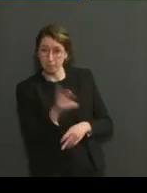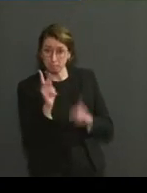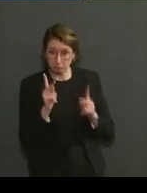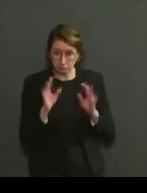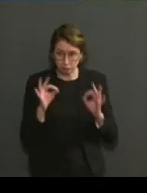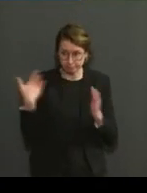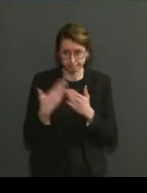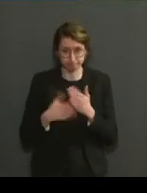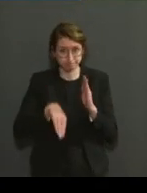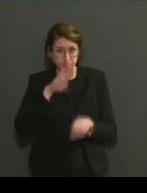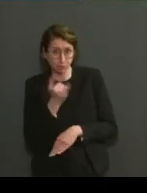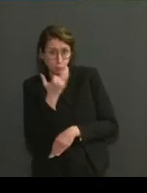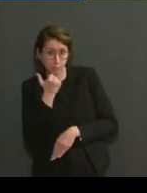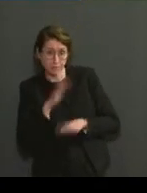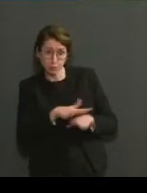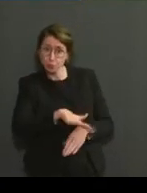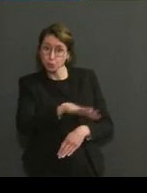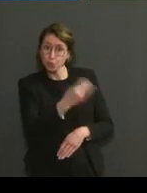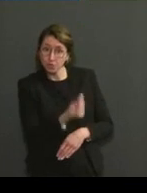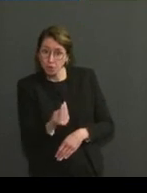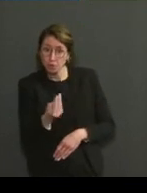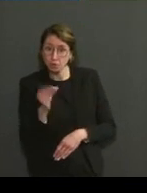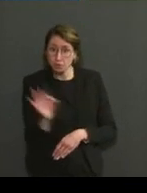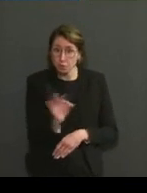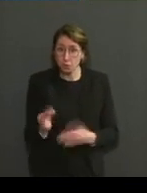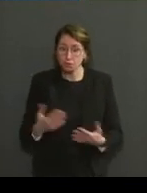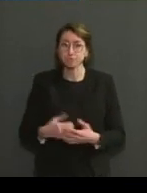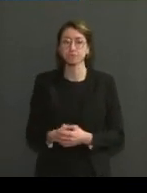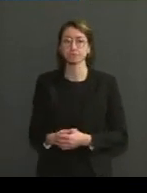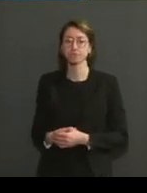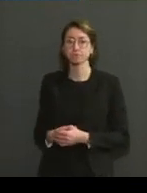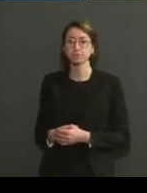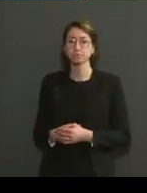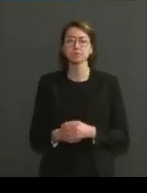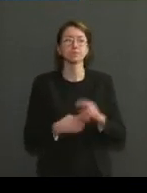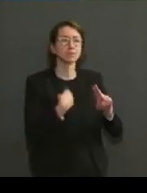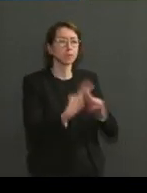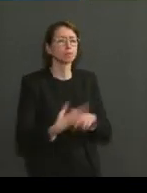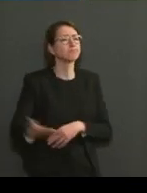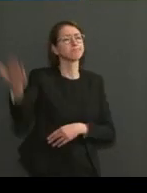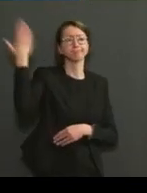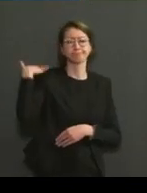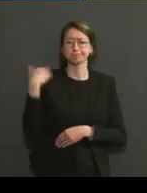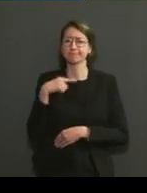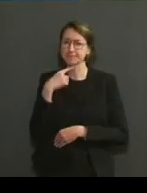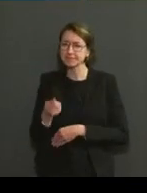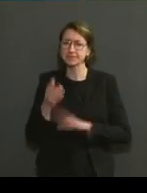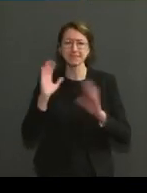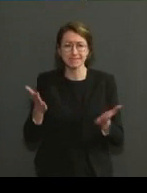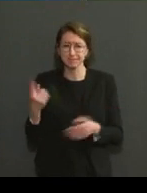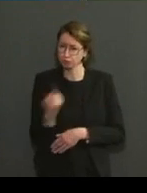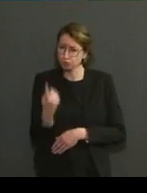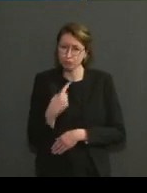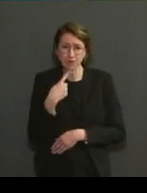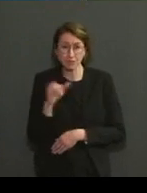Alors, on a toujours dit, depuis le départ, que les enfants, bien sûr, peuvent être contaminés et qu'ils peuvent également